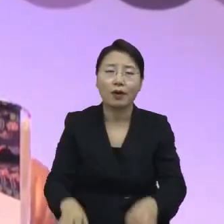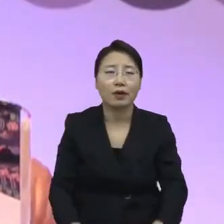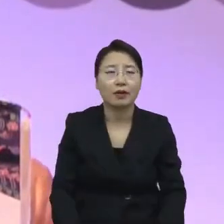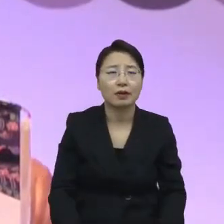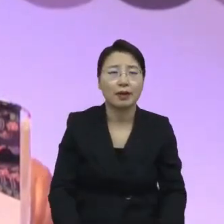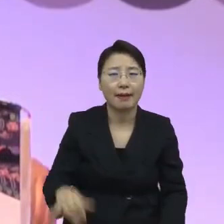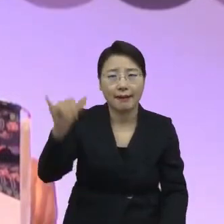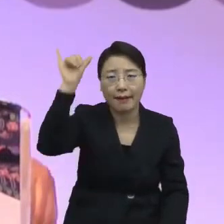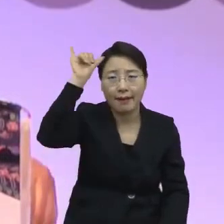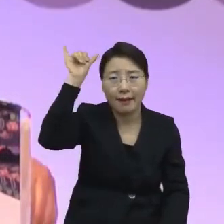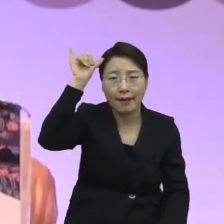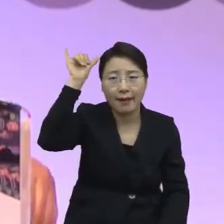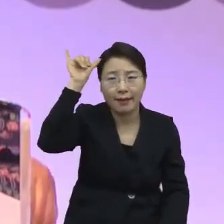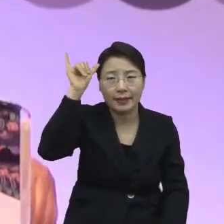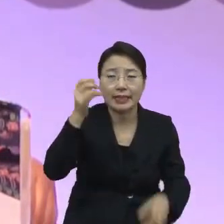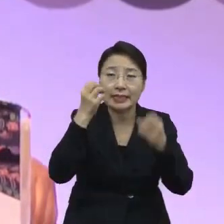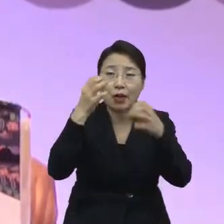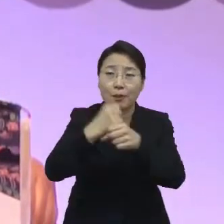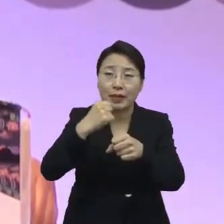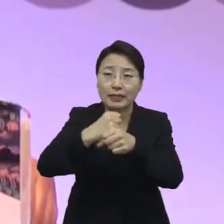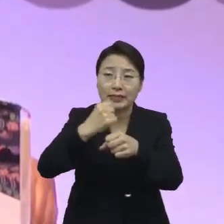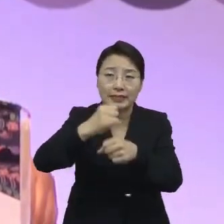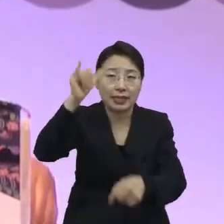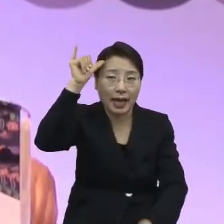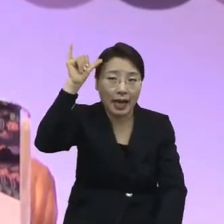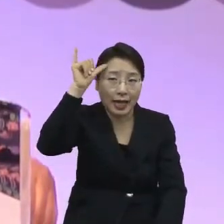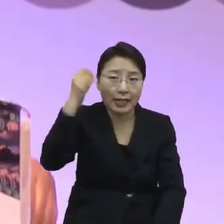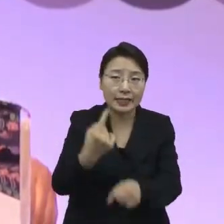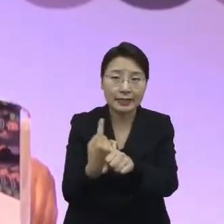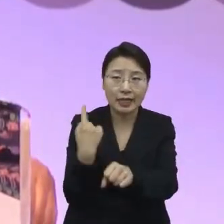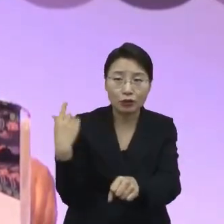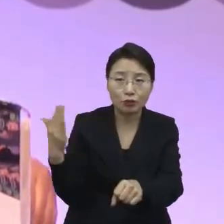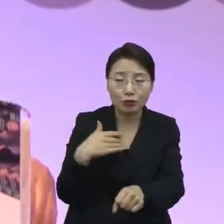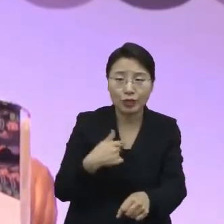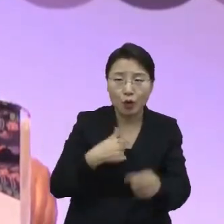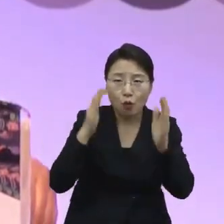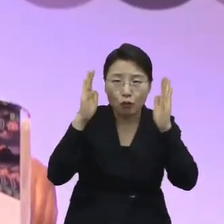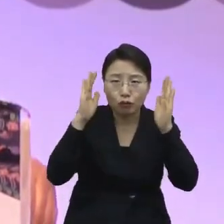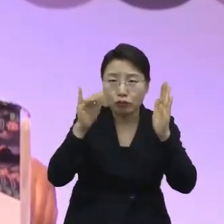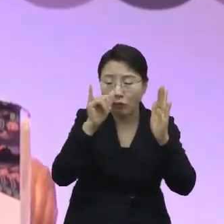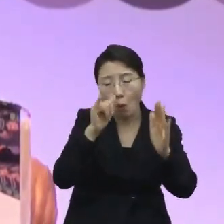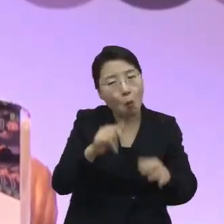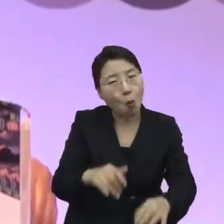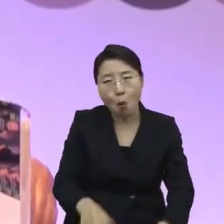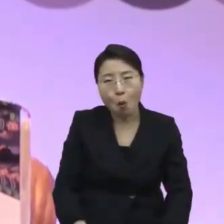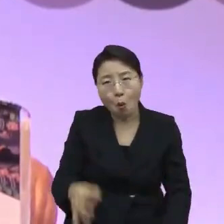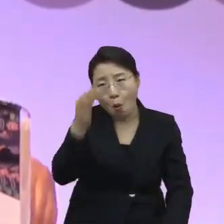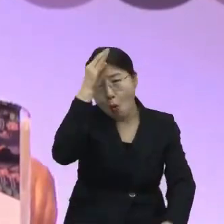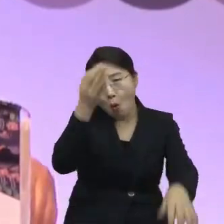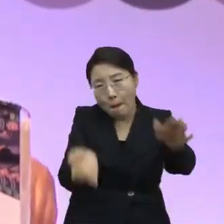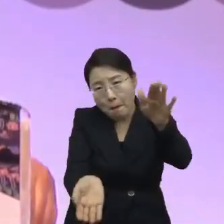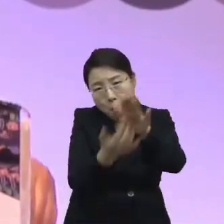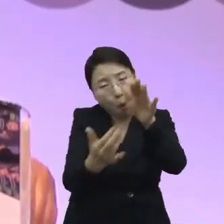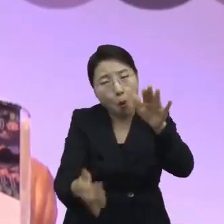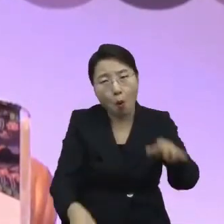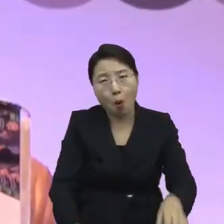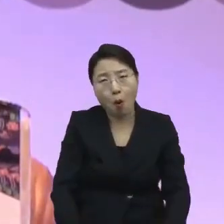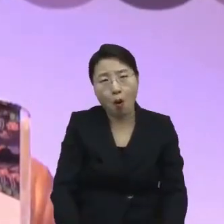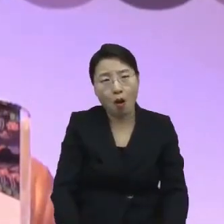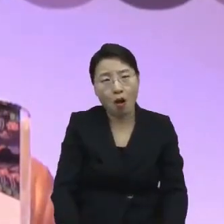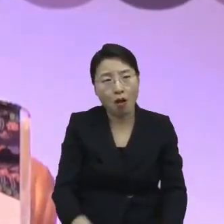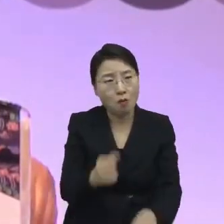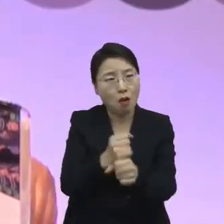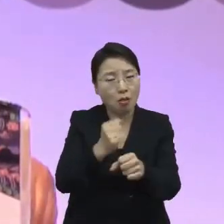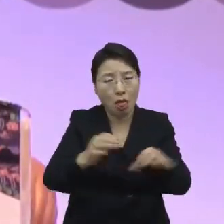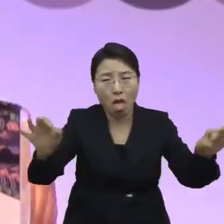생성형 인공지능이라는 놈을 작년 하반기부터 저도 계속 공부하고 써보고 있는데 이게 장난이 아닙니다. 뭐든지